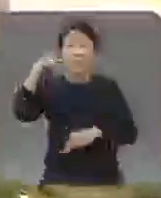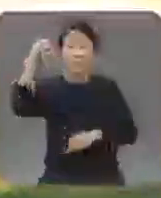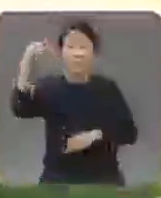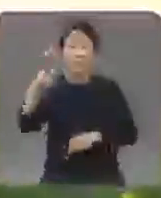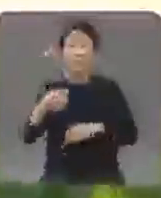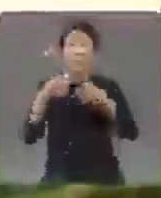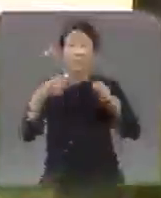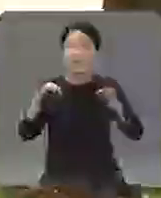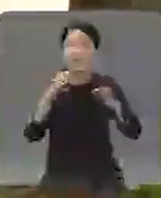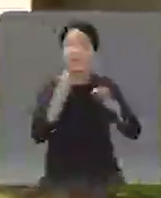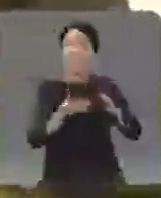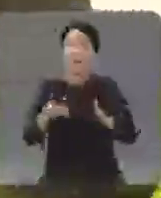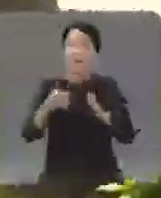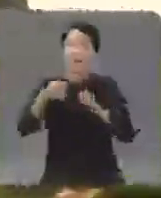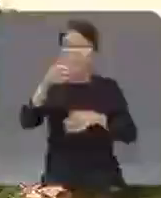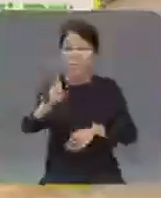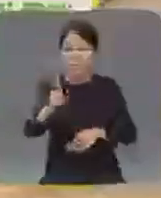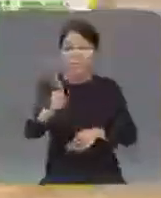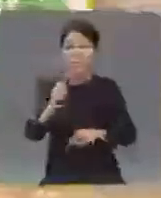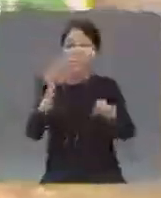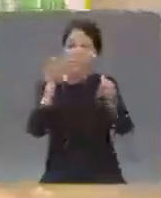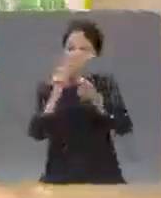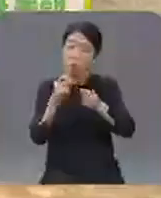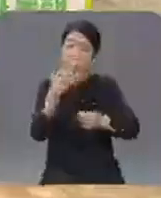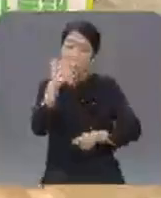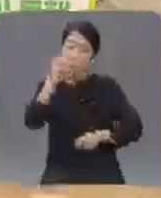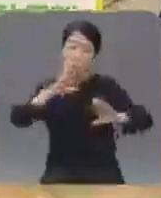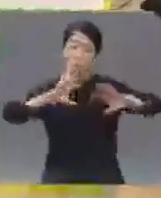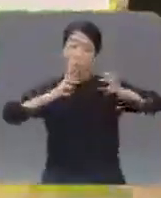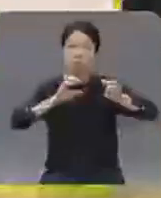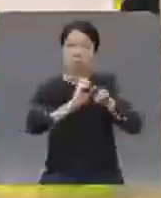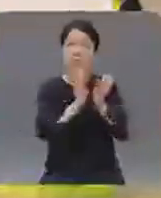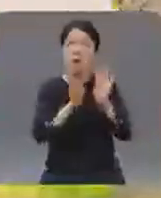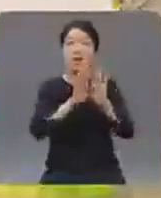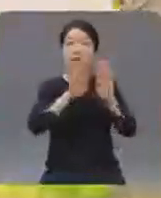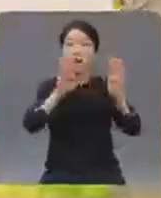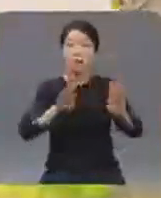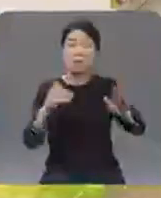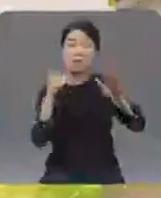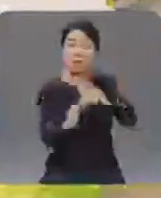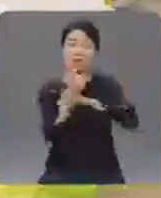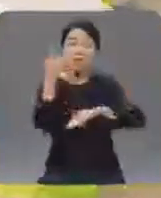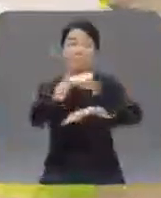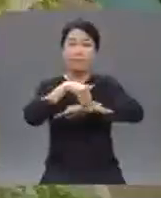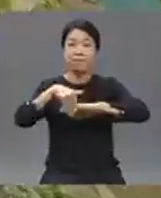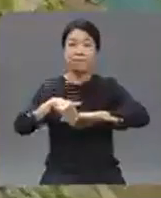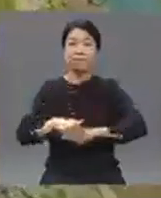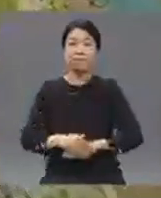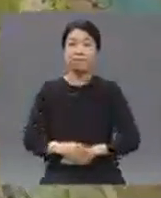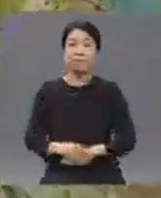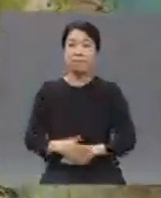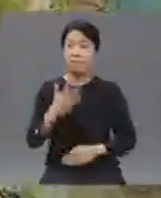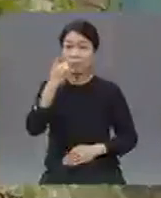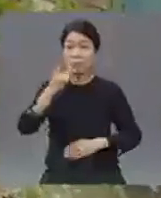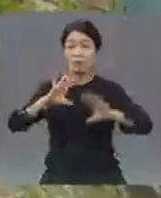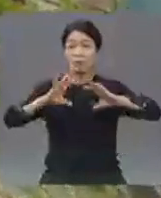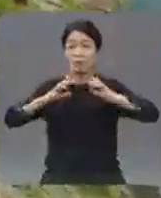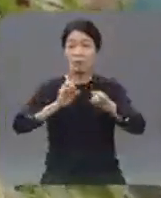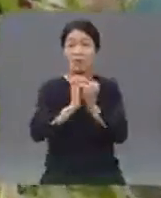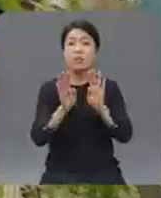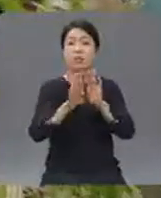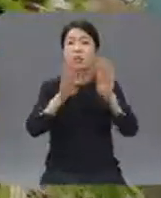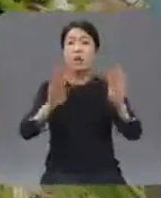김동현 경기도지사도 조만간 순천만 정원박람회장을 방문할 예정입니다 순천만